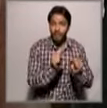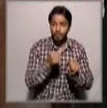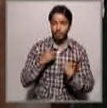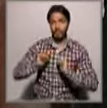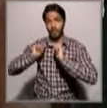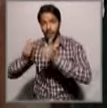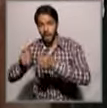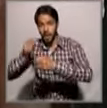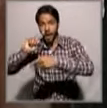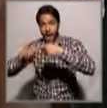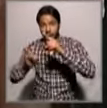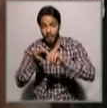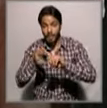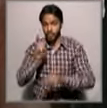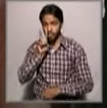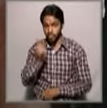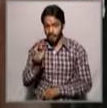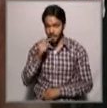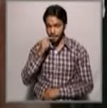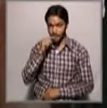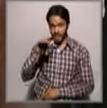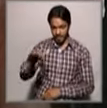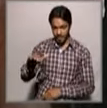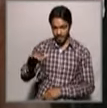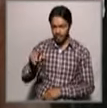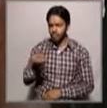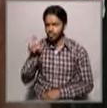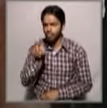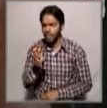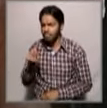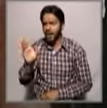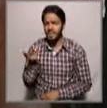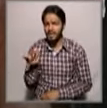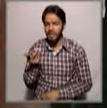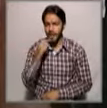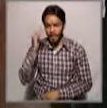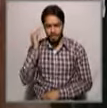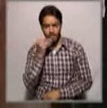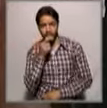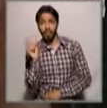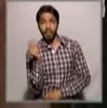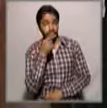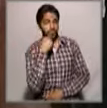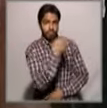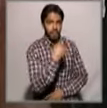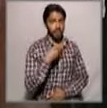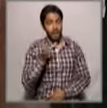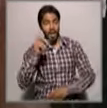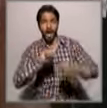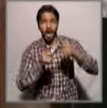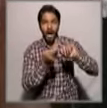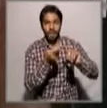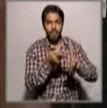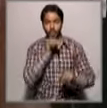صغيرة بنت صغيرة فقال لها راح فين قالت أنا راح الغزوة فقال لها اركبي خلفي فركبت خلفه وبعد